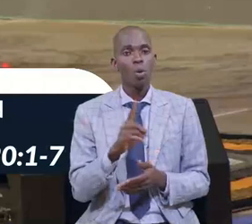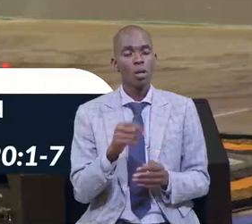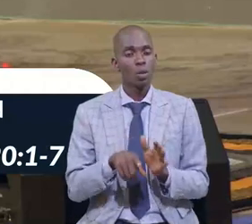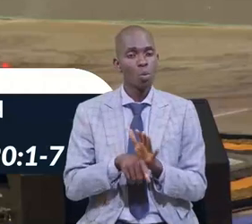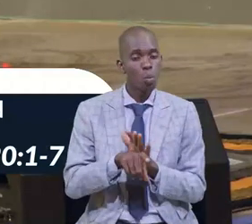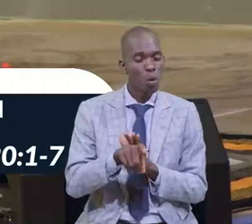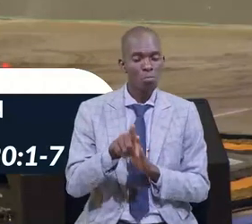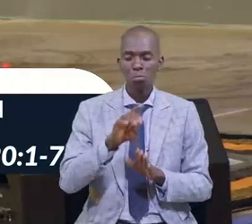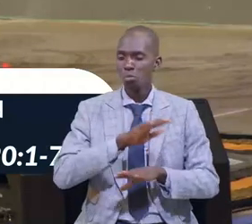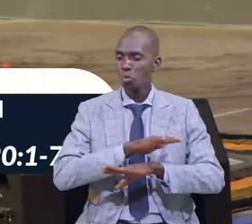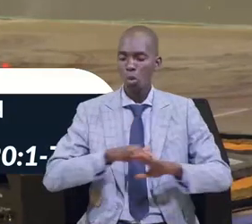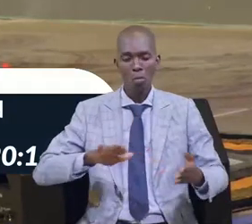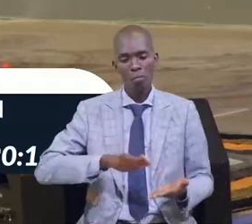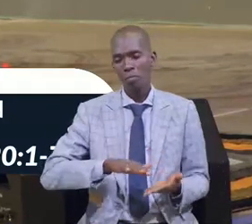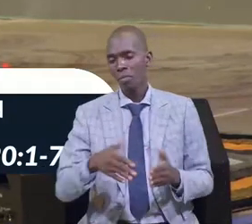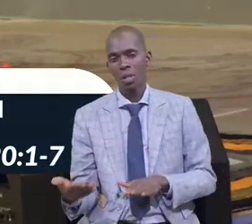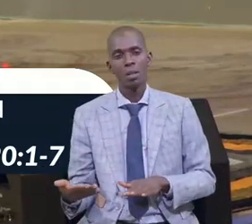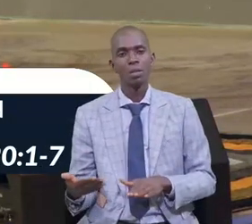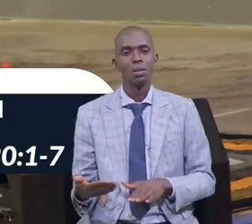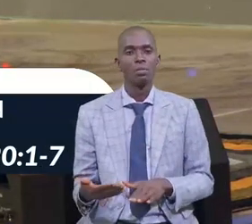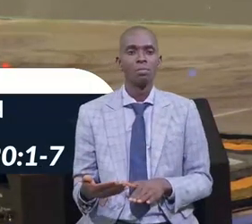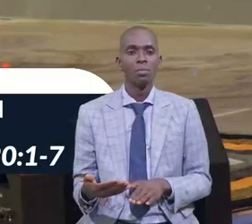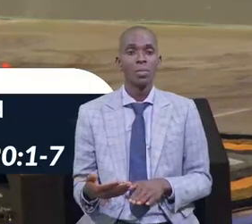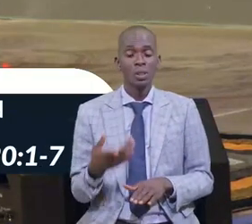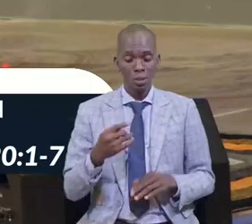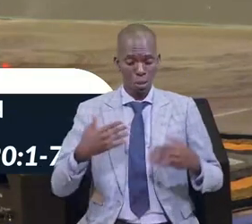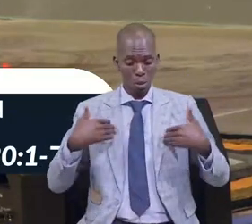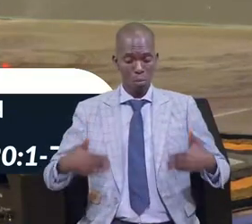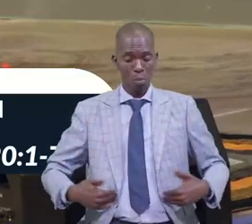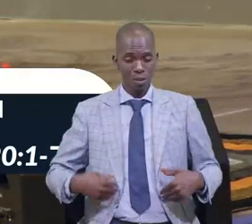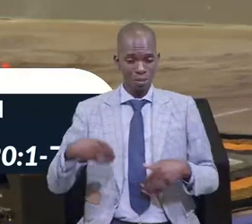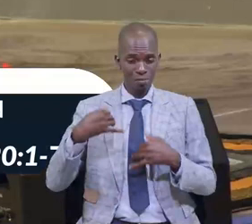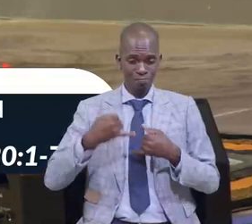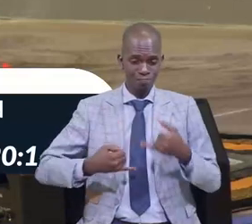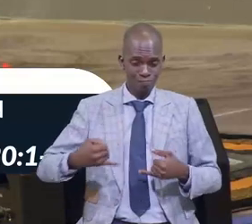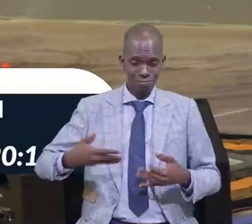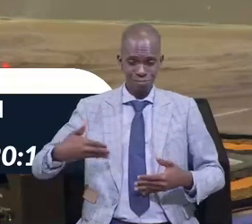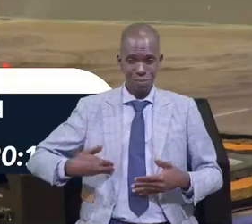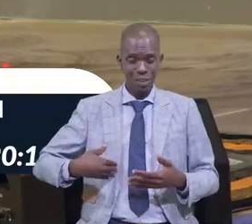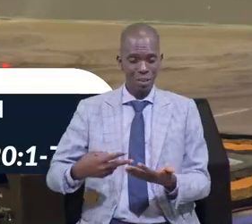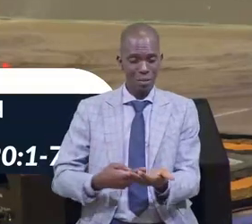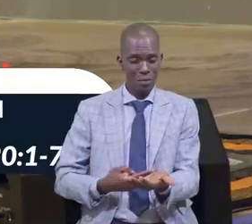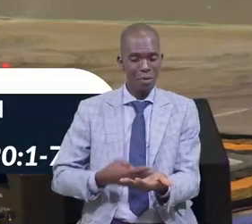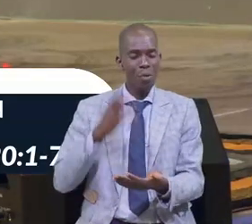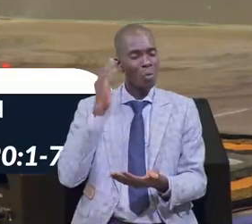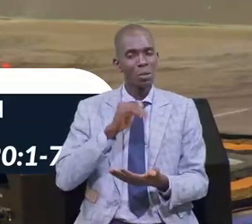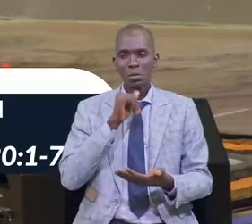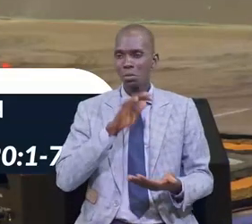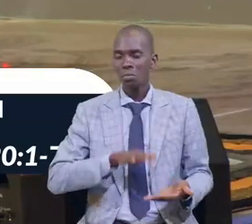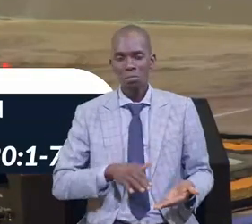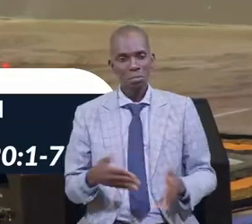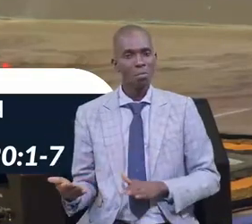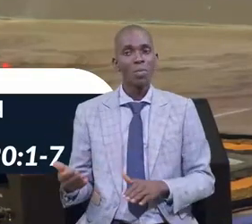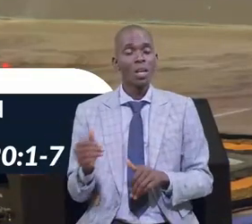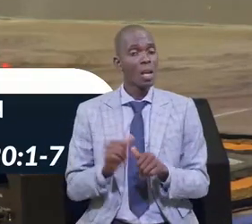le ver ne meurt point. Oui, les cellules du corps ne mourront pas. Toute partie